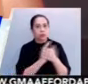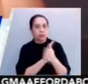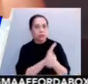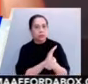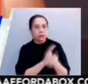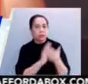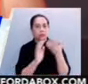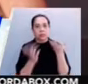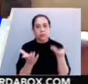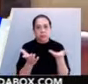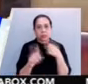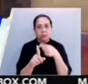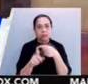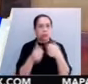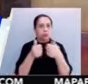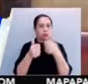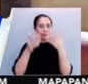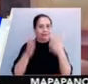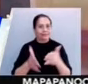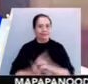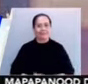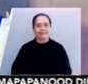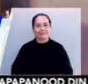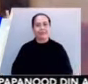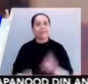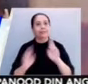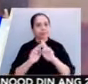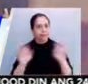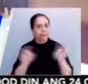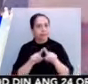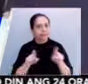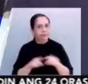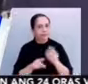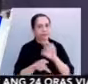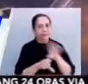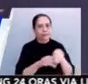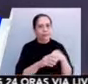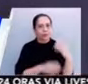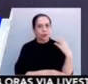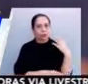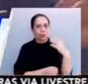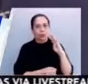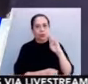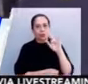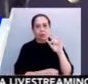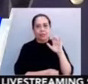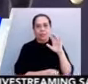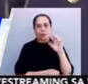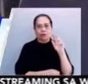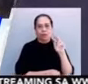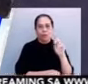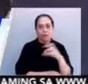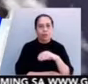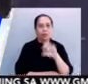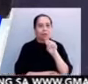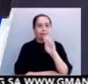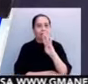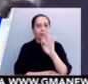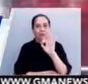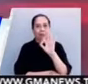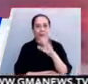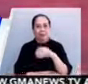ng contestant. Handa na rin ang mga kasama niyang coach na sina Billy Crawford at SB19 members Stel and